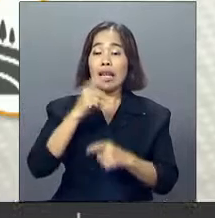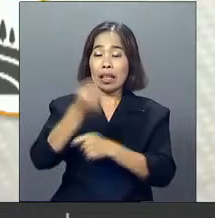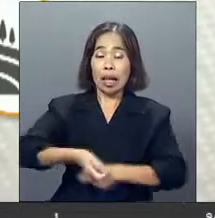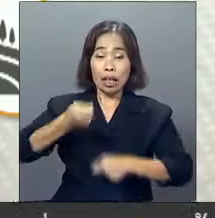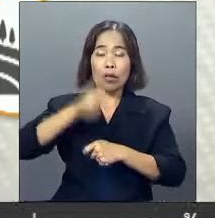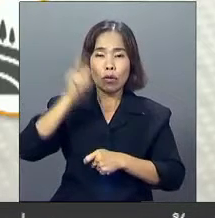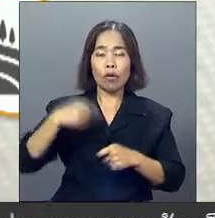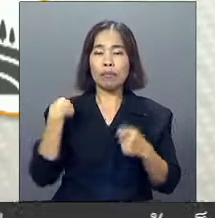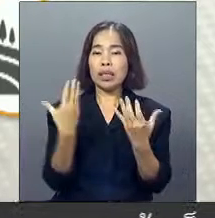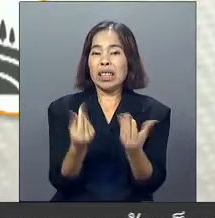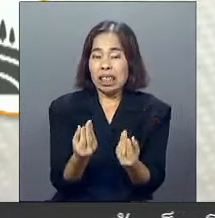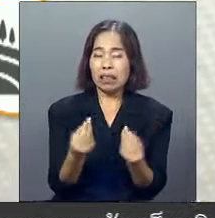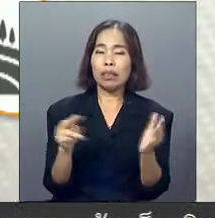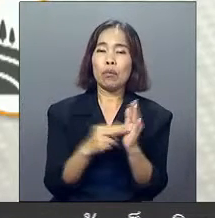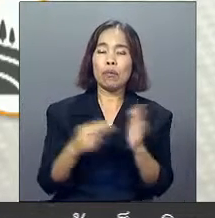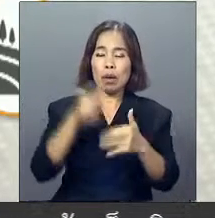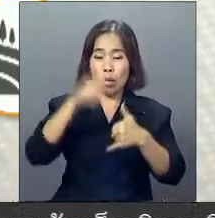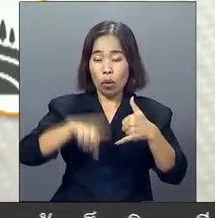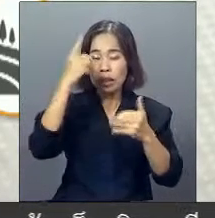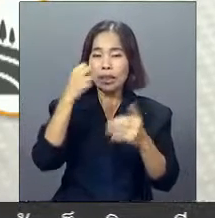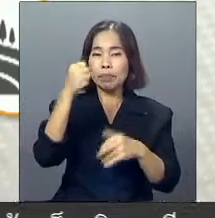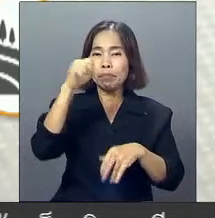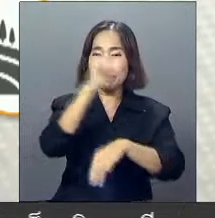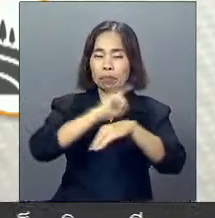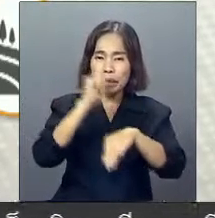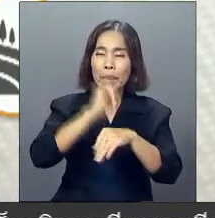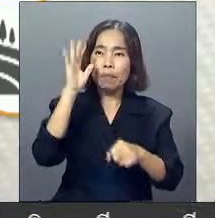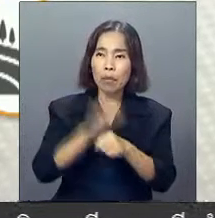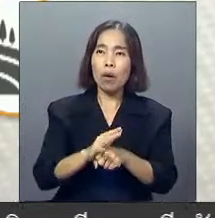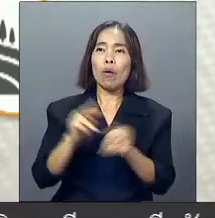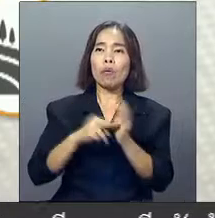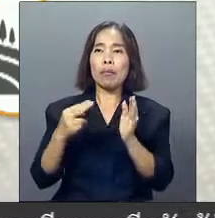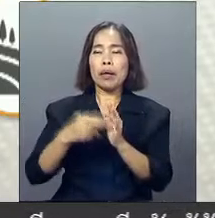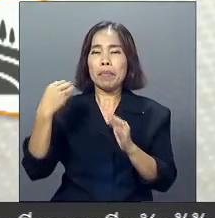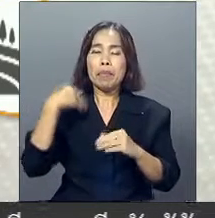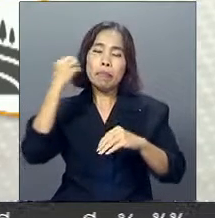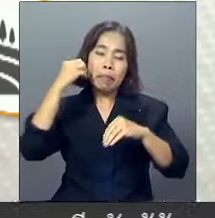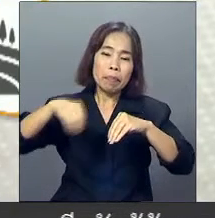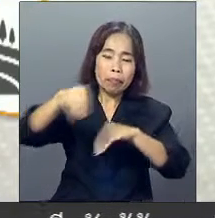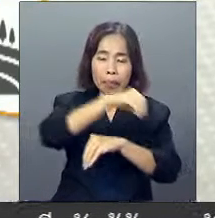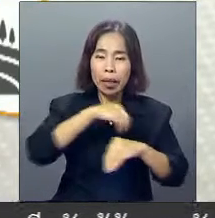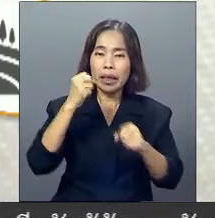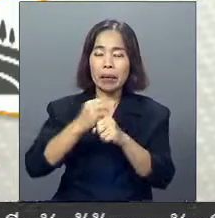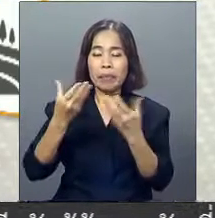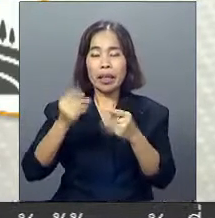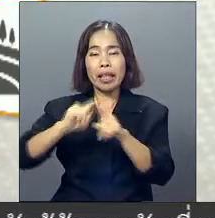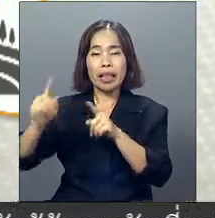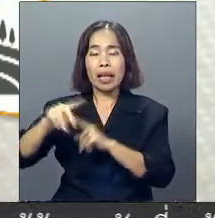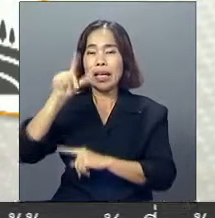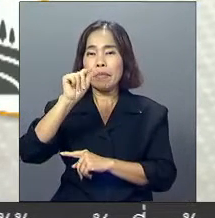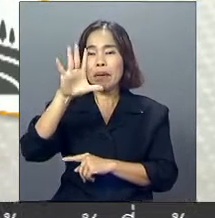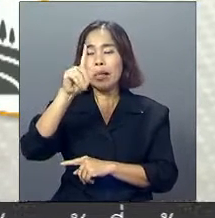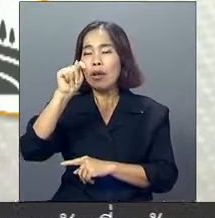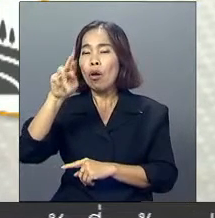มีที่ดินไม่เกินสิบไร้มีบานสวนตัวต้องไม่เกินทดิ หรอวาที่ดินไม่เกิน 25 ต Duo